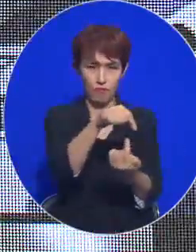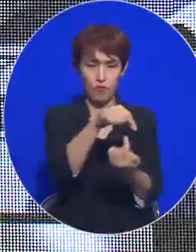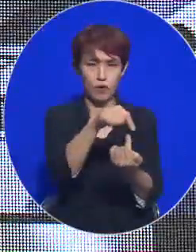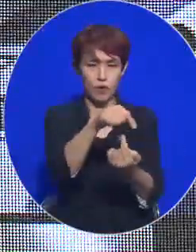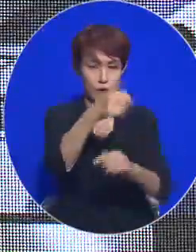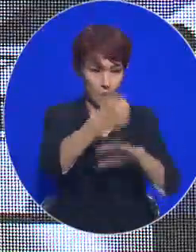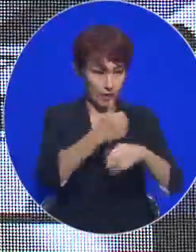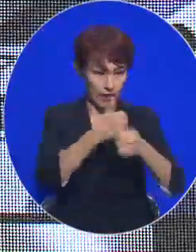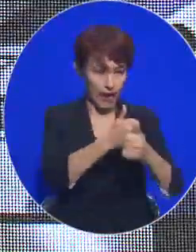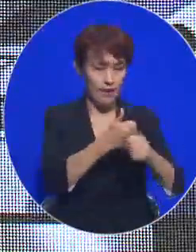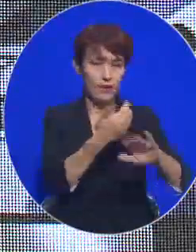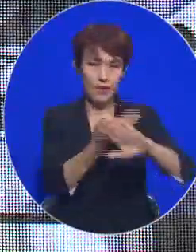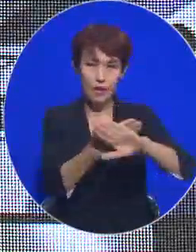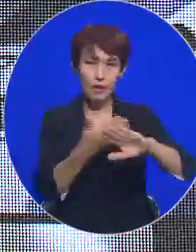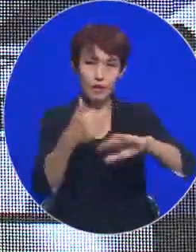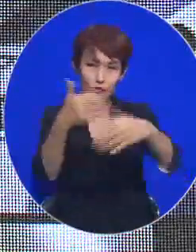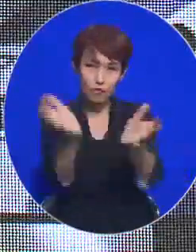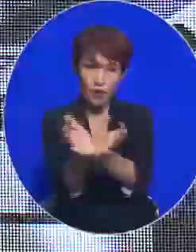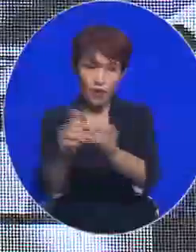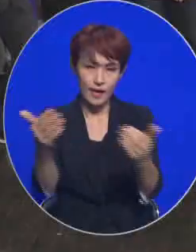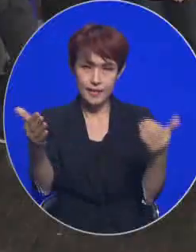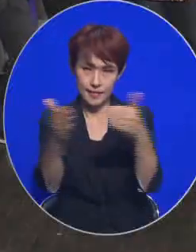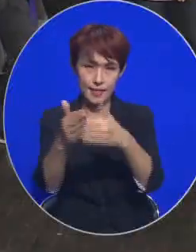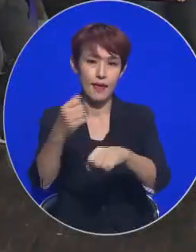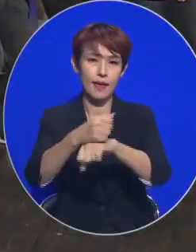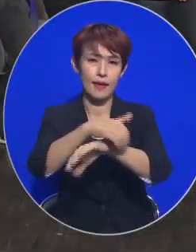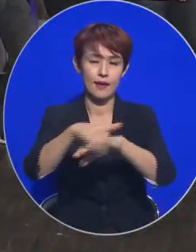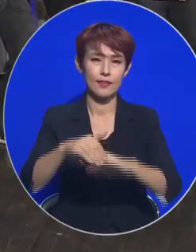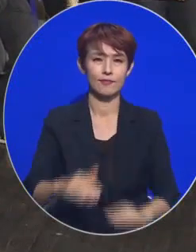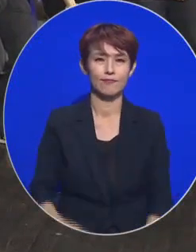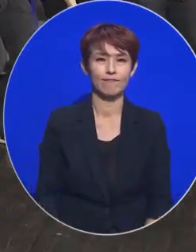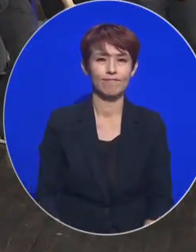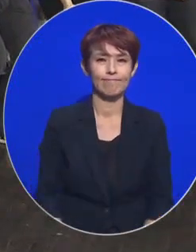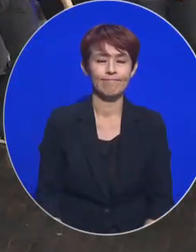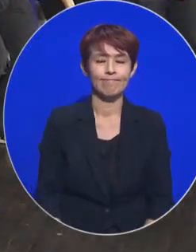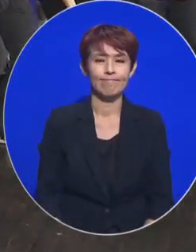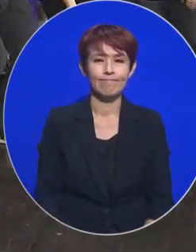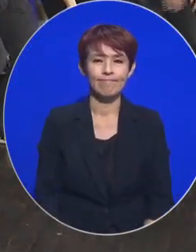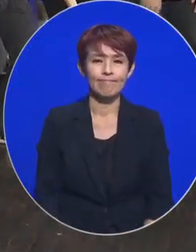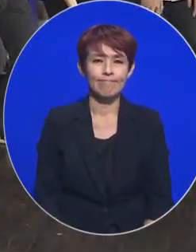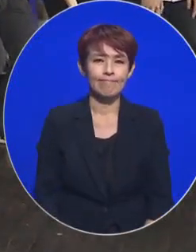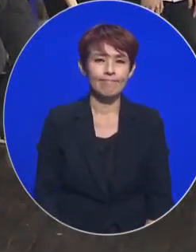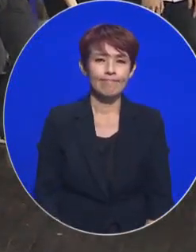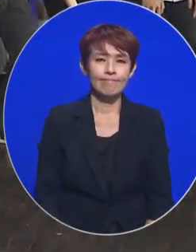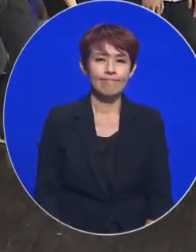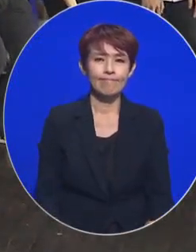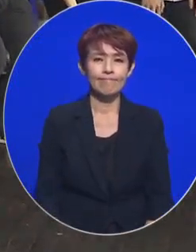다른 부처로 확대하는 방안을 검토할 계획입니다. KTV 이리나입니다.